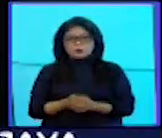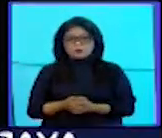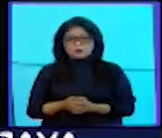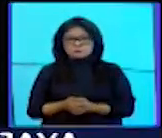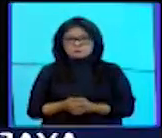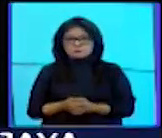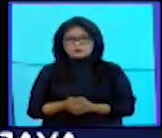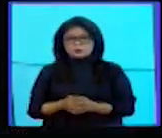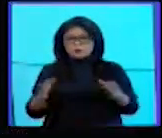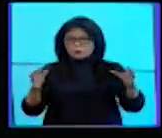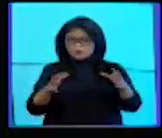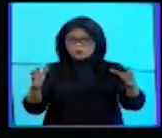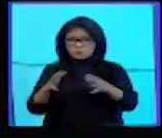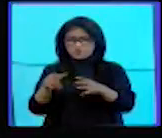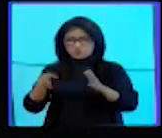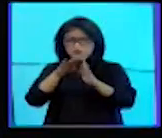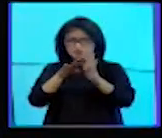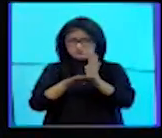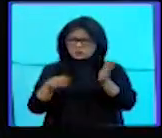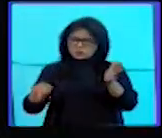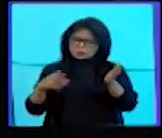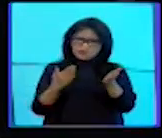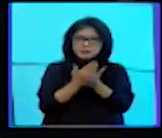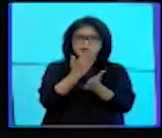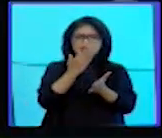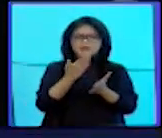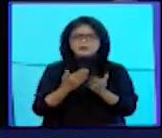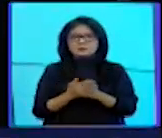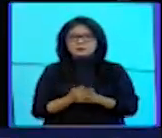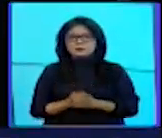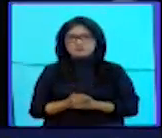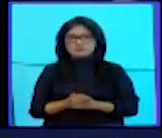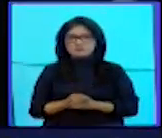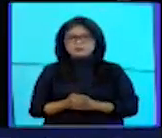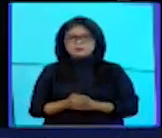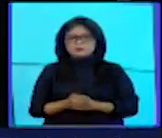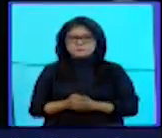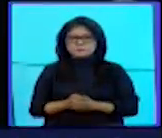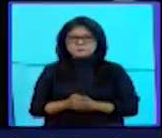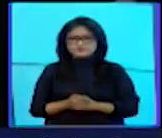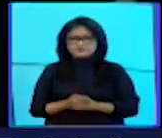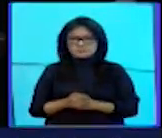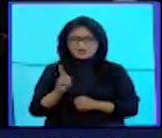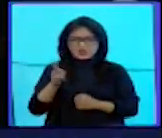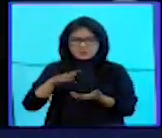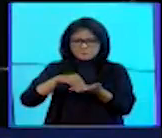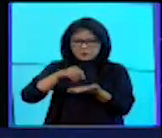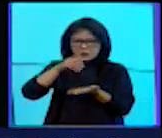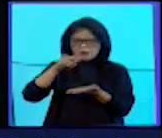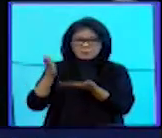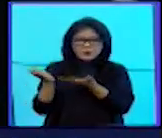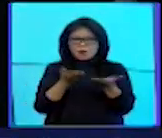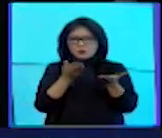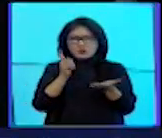melanggar PPKM. Ya, bermacam-macam. Ada juga tadi itu yang kedapatan membawa ganja, ya, ada tadi salah satu di